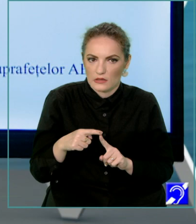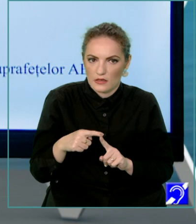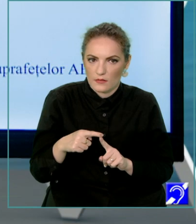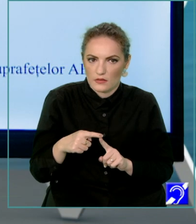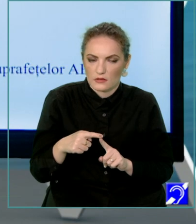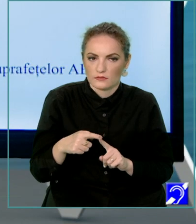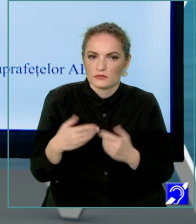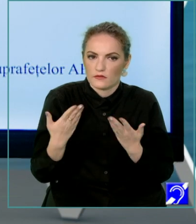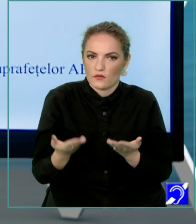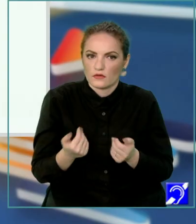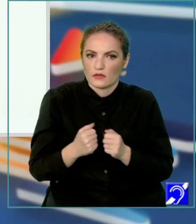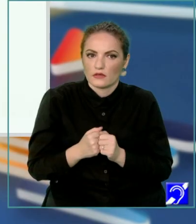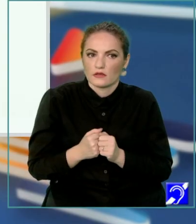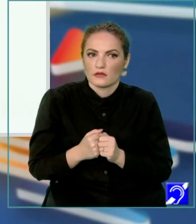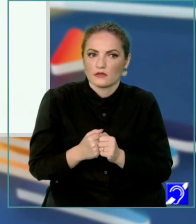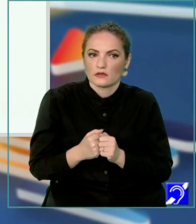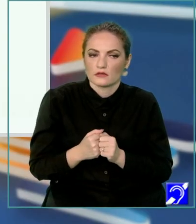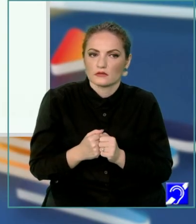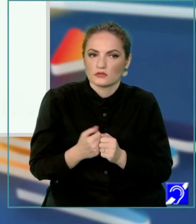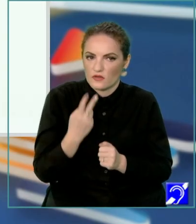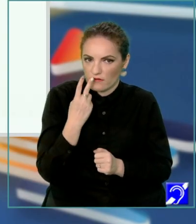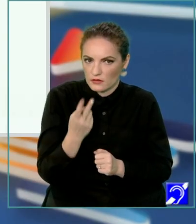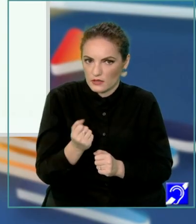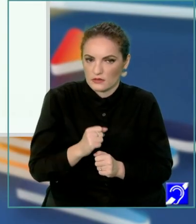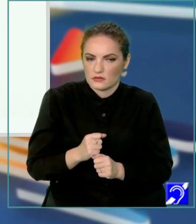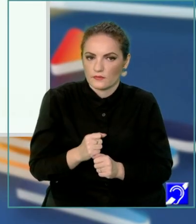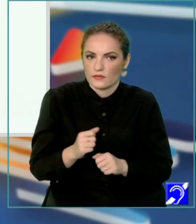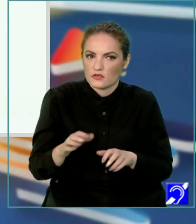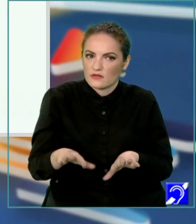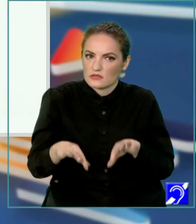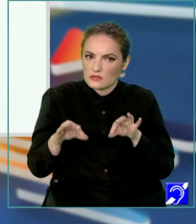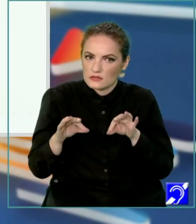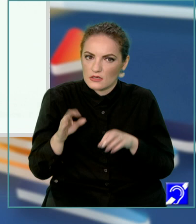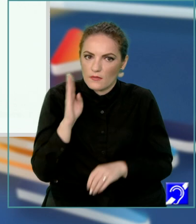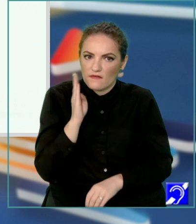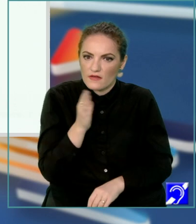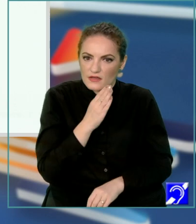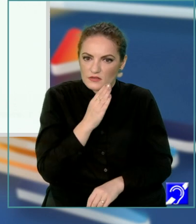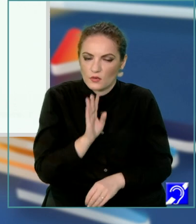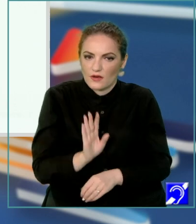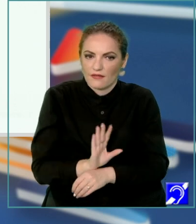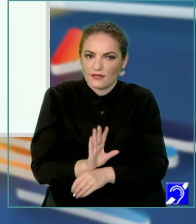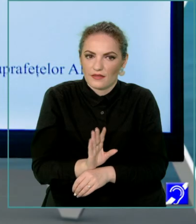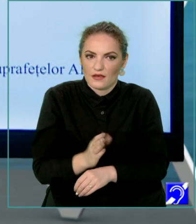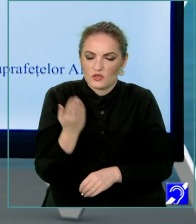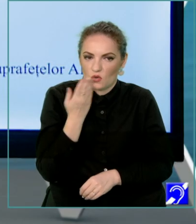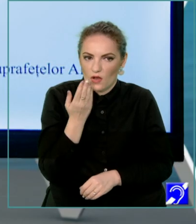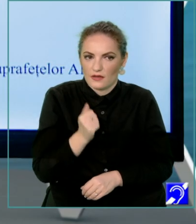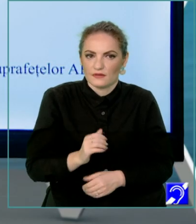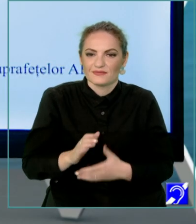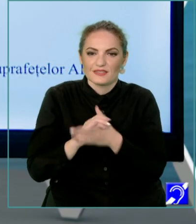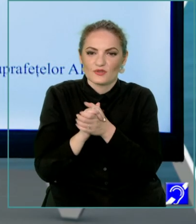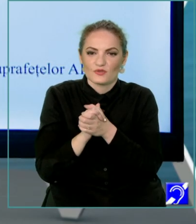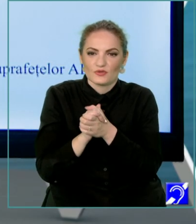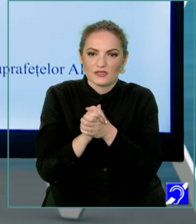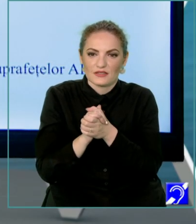ceea ce vedeți pe slot și veți găsi pe pagina de Facebook a emisiunii talie școală Vă doresc succes și sper ca